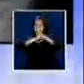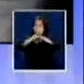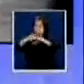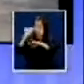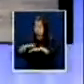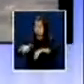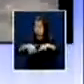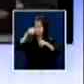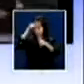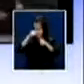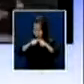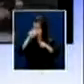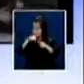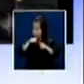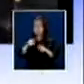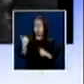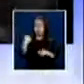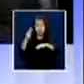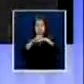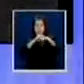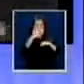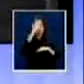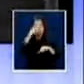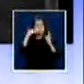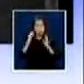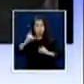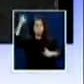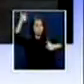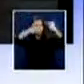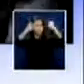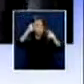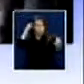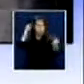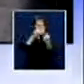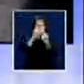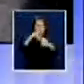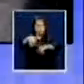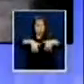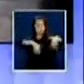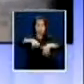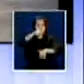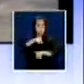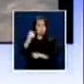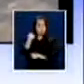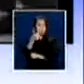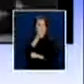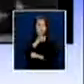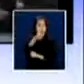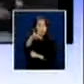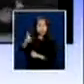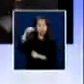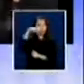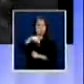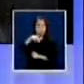ากลุ่มผู้ก่อการร้ายนั้นเนี่ยมีเป้าหมายในการทำร้ายประชาชนด้วยกันเองมีความพยายามอย่างยิ่งที่จะเ